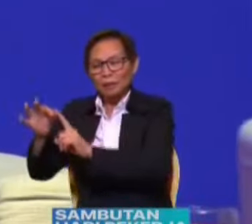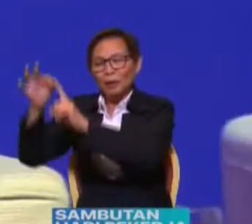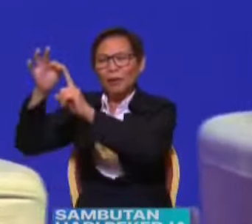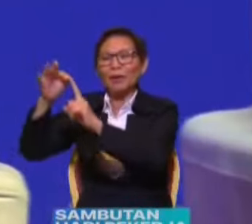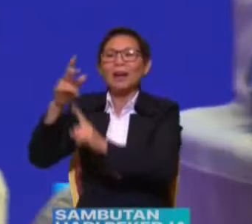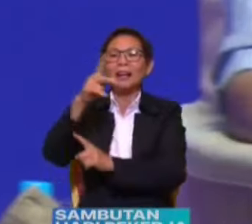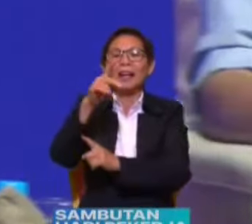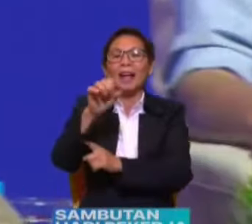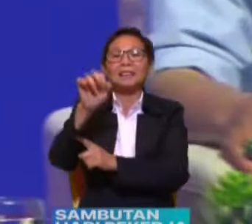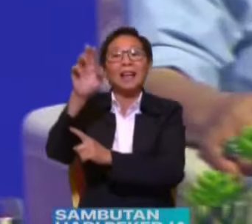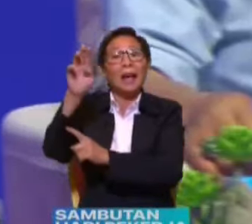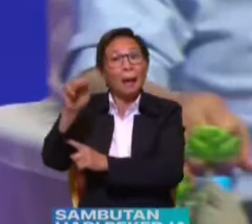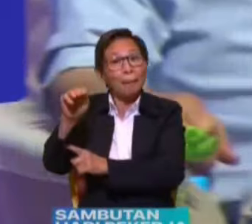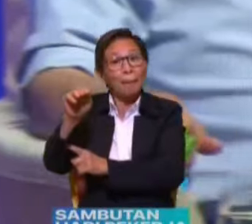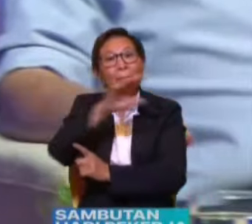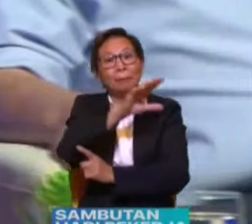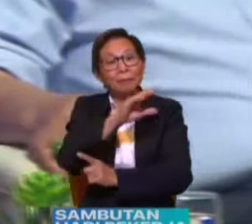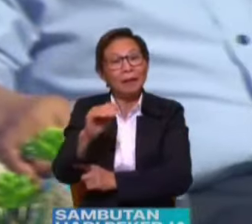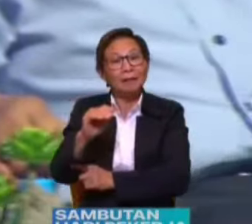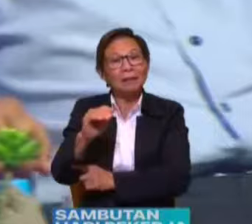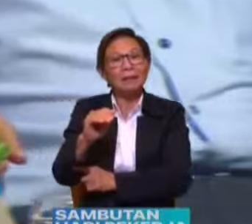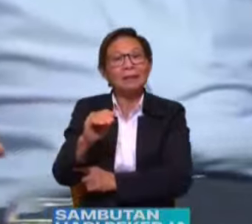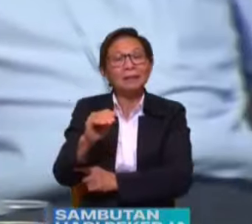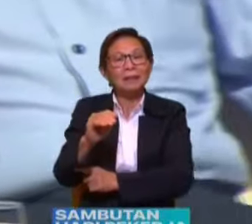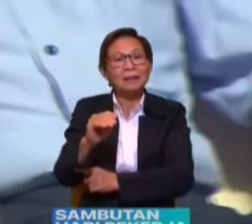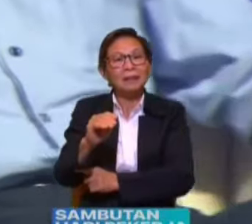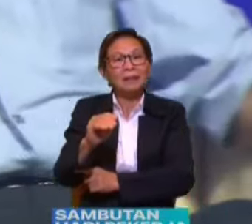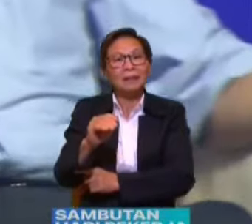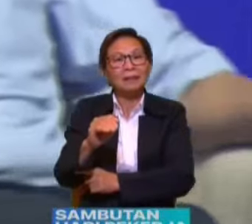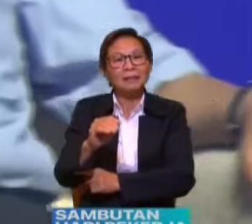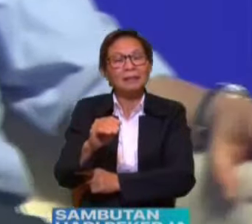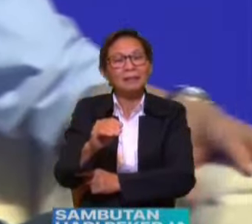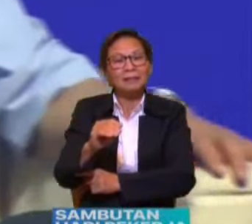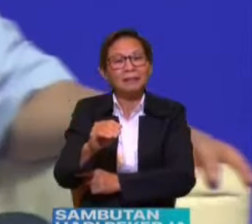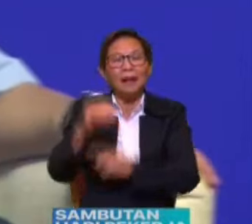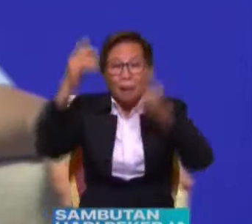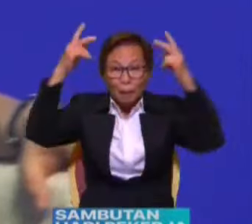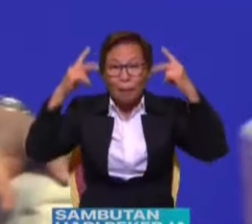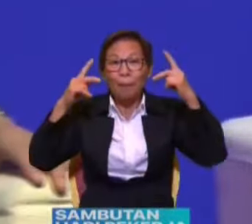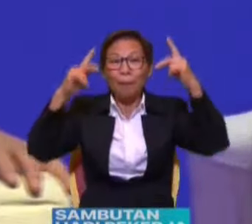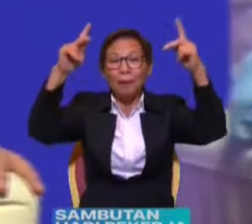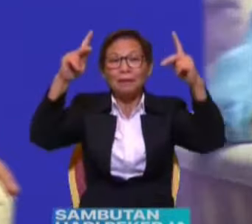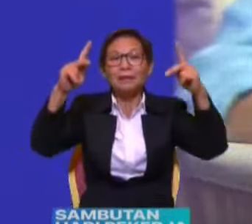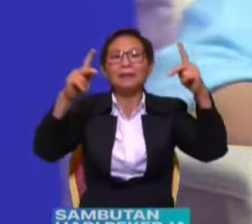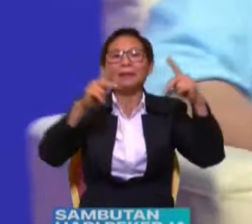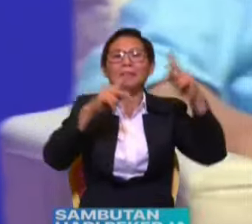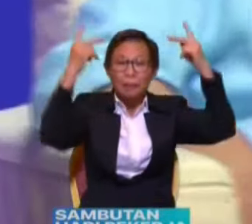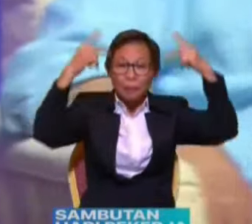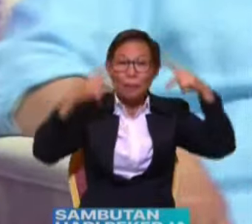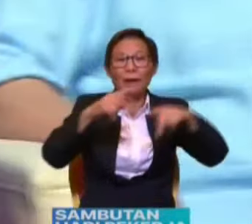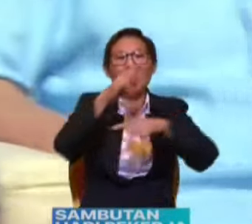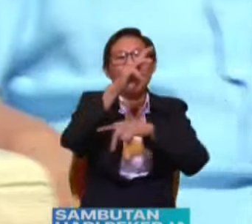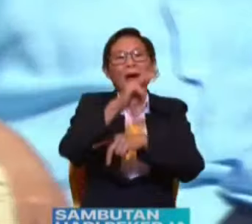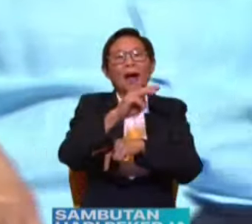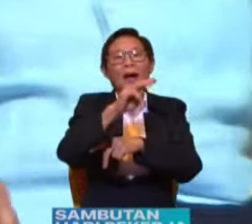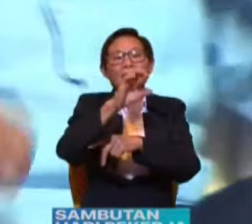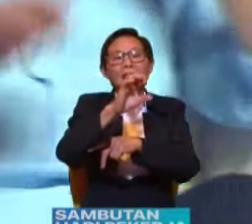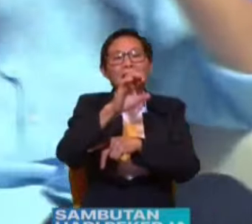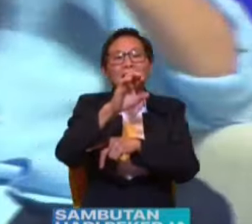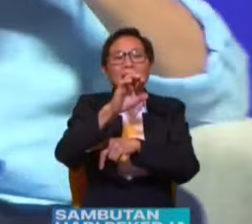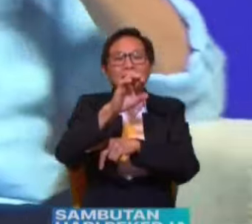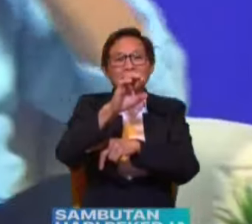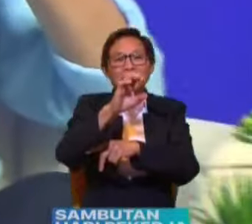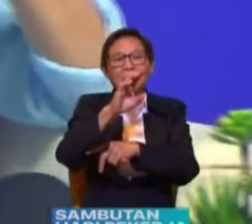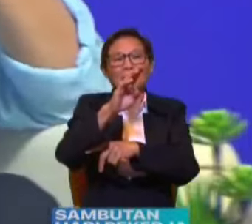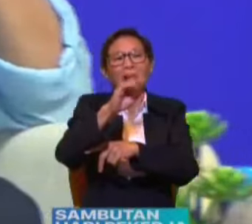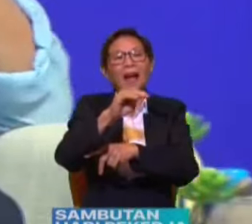Kementerian Sumber Manusia yang diberikan oleh Presiden Kongres Kesatuan Pekerja-Pekerja di dalam Perkhidmatan Awam Datuk